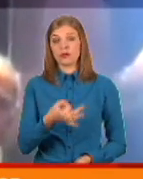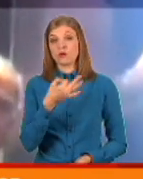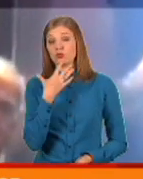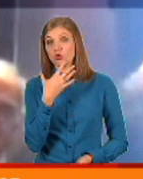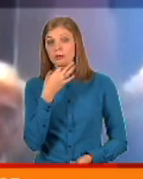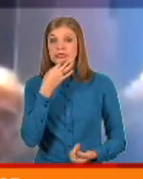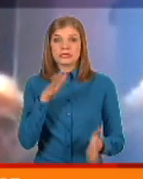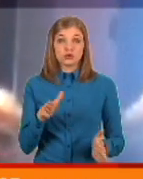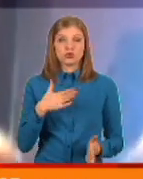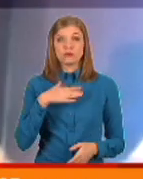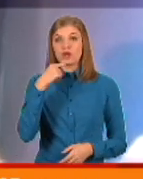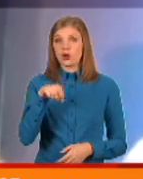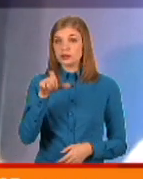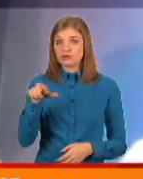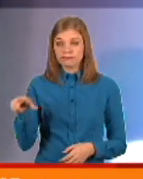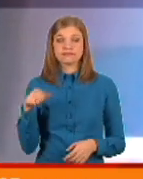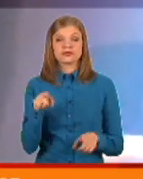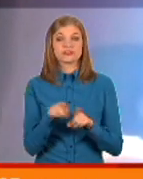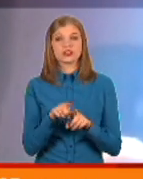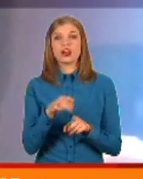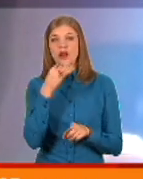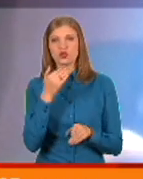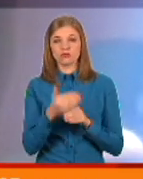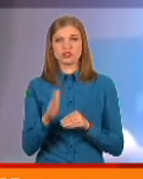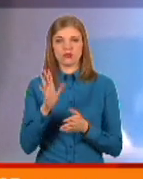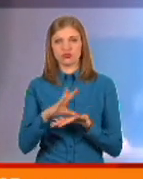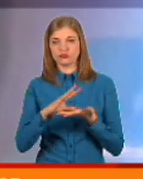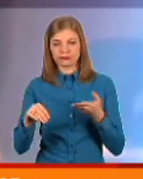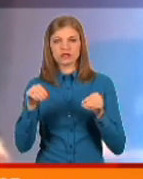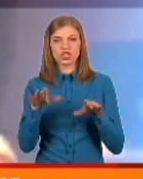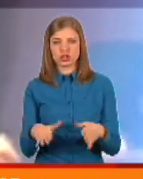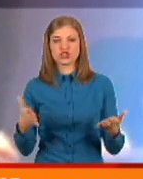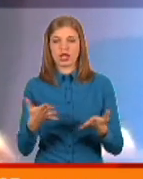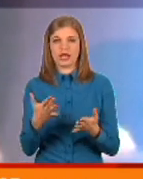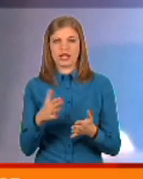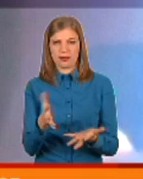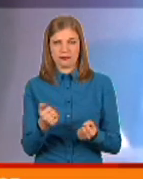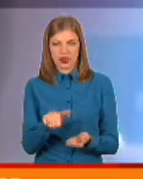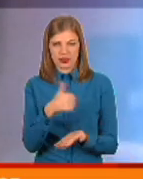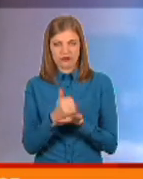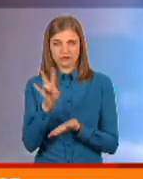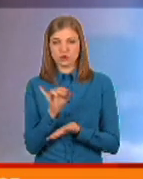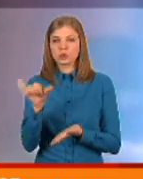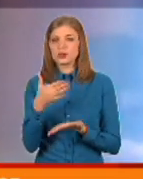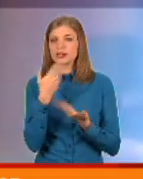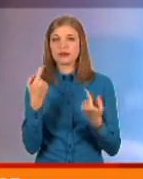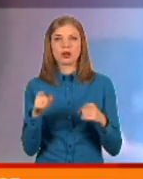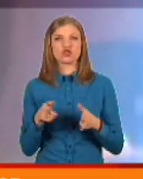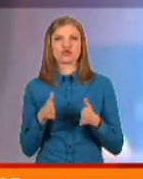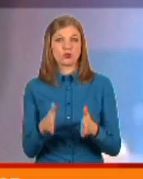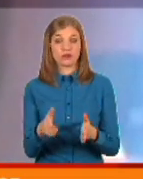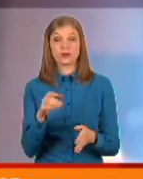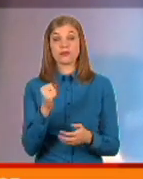Подобається чи ні нашим російським братам, рано чи пізно вони наслідуватимуть рішення, яке прийняв Вселенський патріархат, тому що у них немає іншого